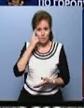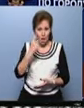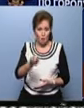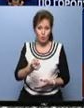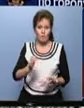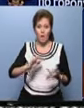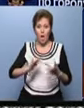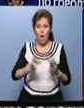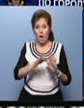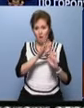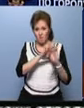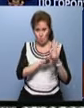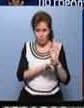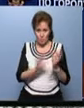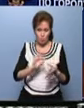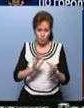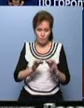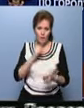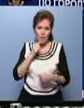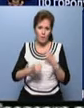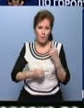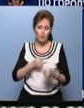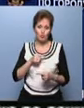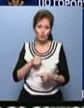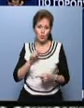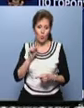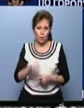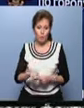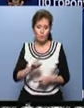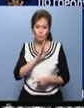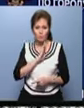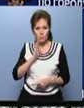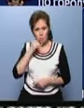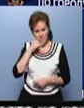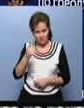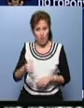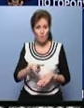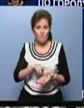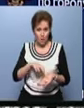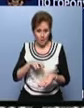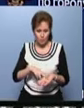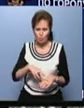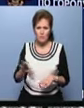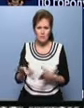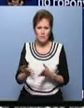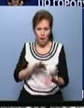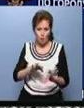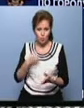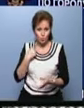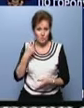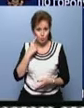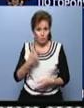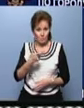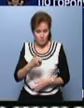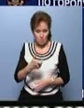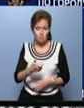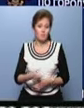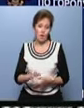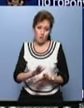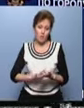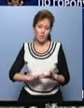форуме ижевском, речь идет о том, что женщина позвонила в полицию, да, сразу после того, как были выстрелы, а затем пошла